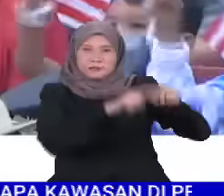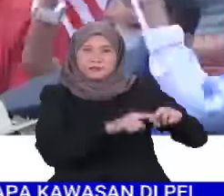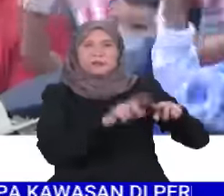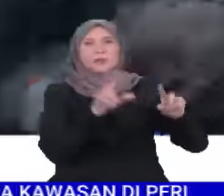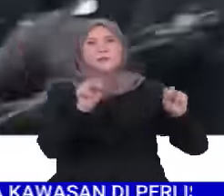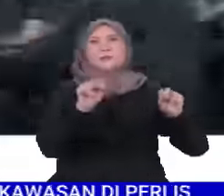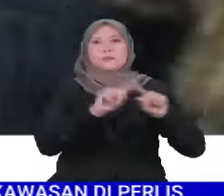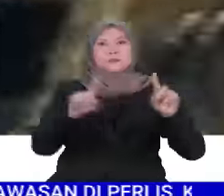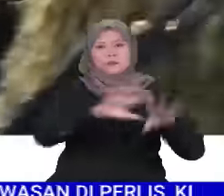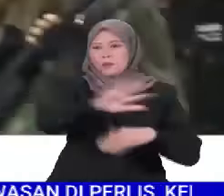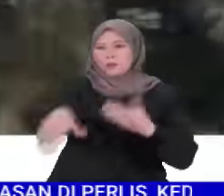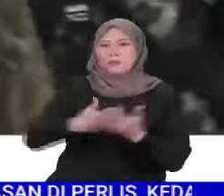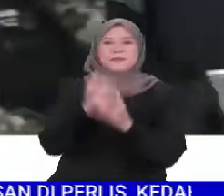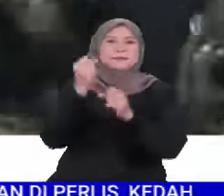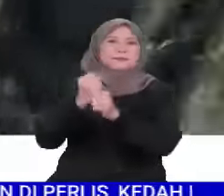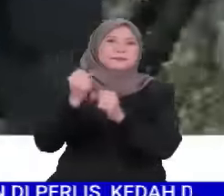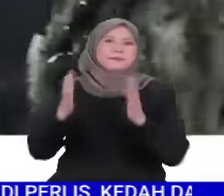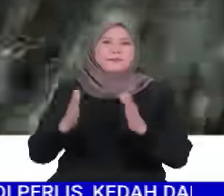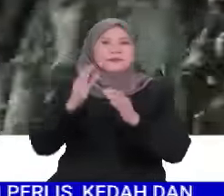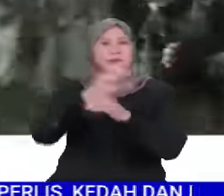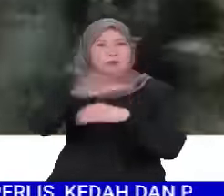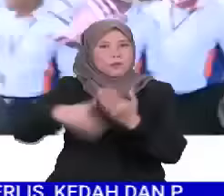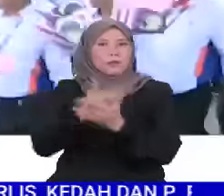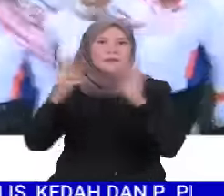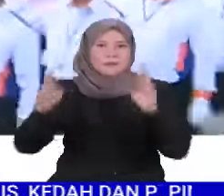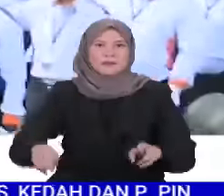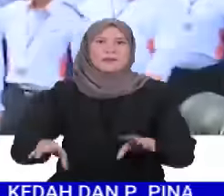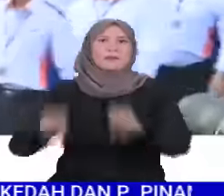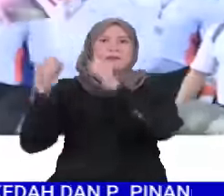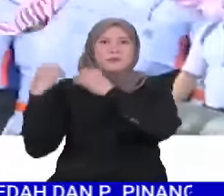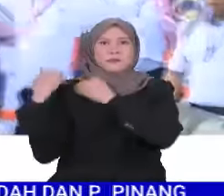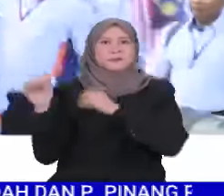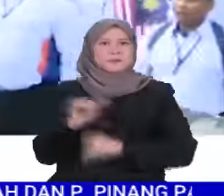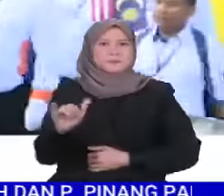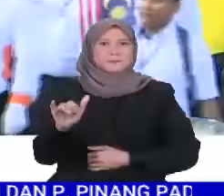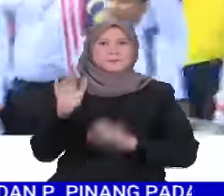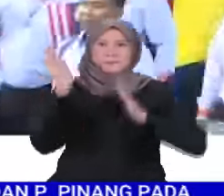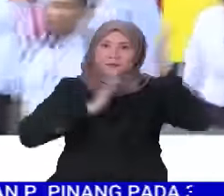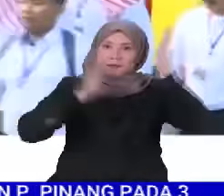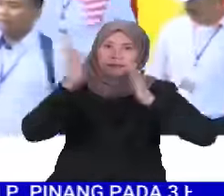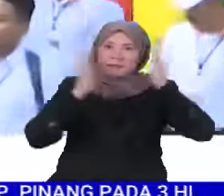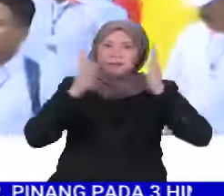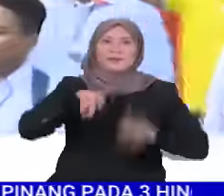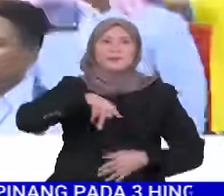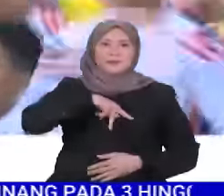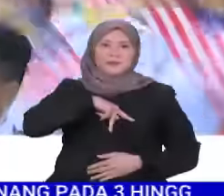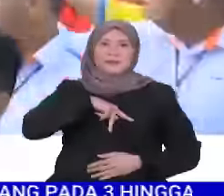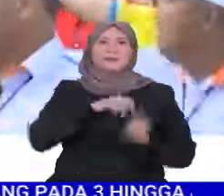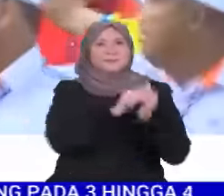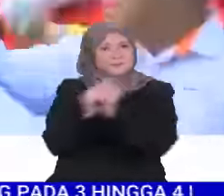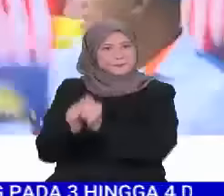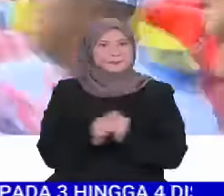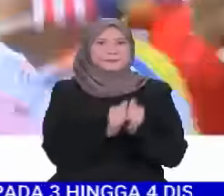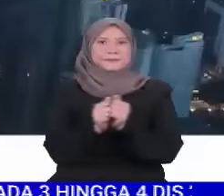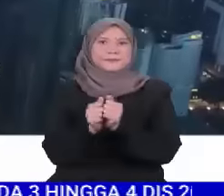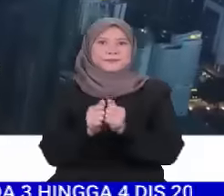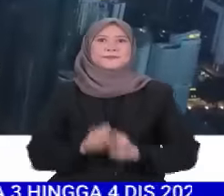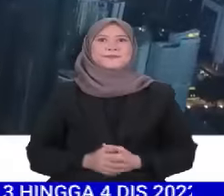yang perlu diganas setiap warga negara satu hal yang perlu diingat Malaysia milik kita bersama